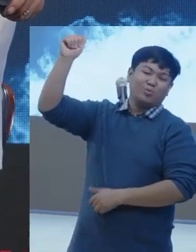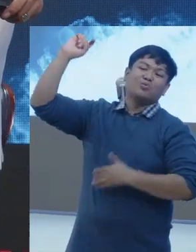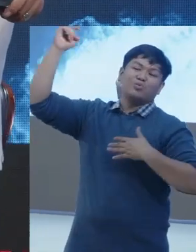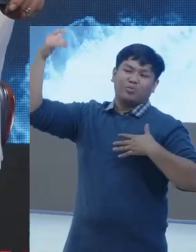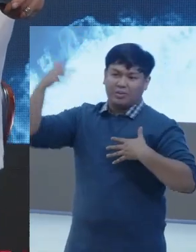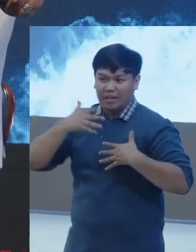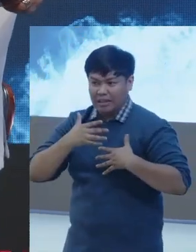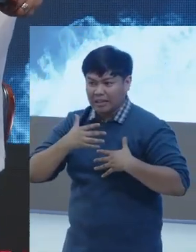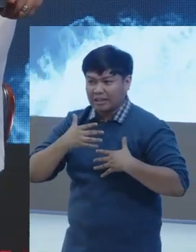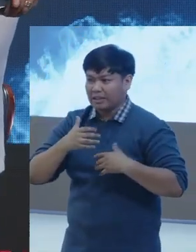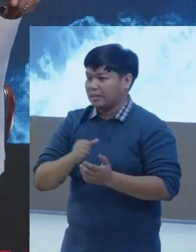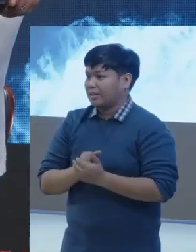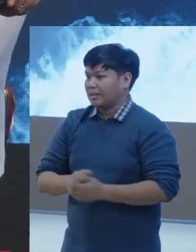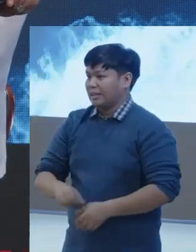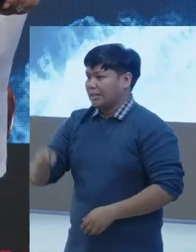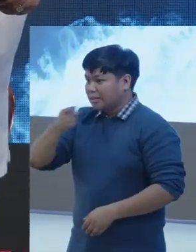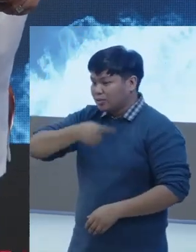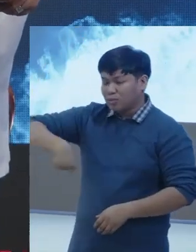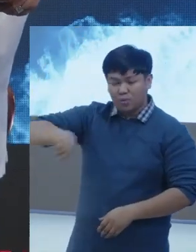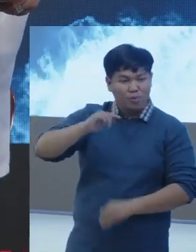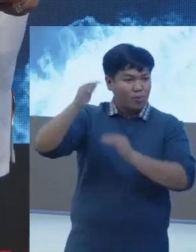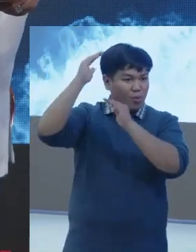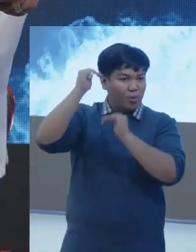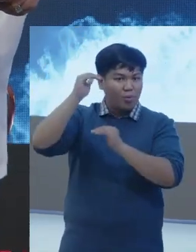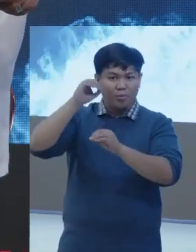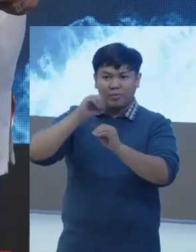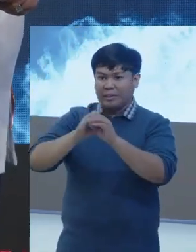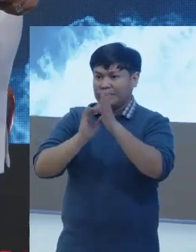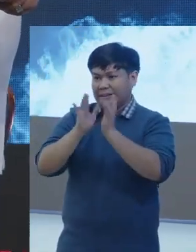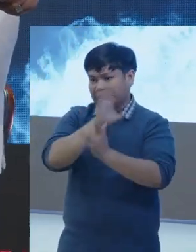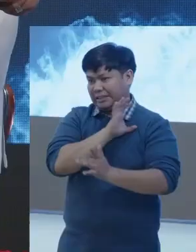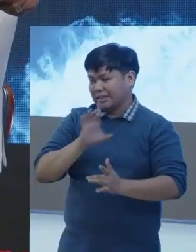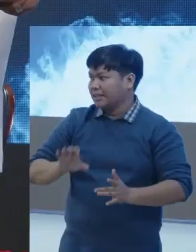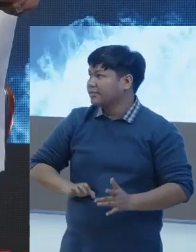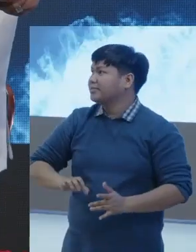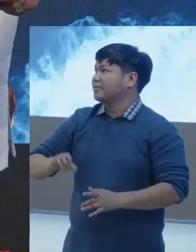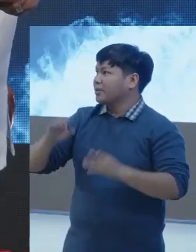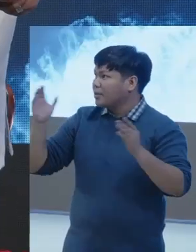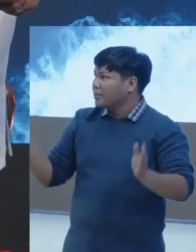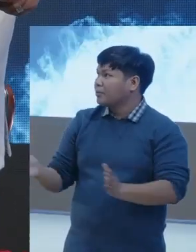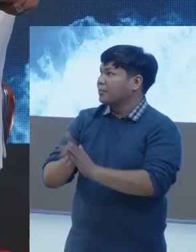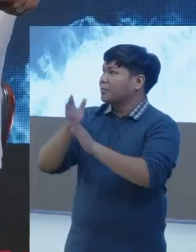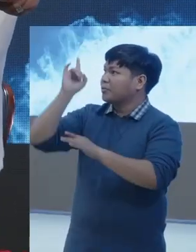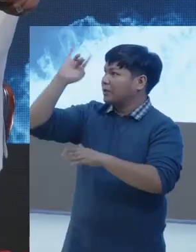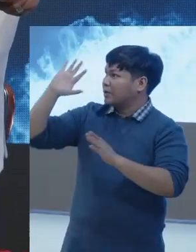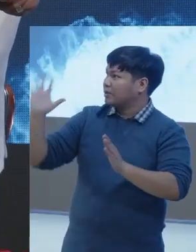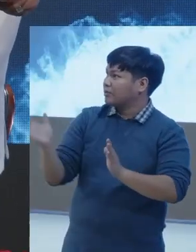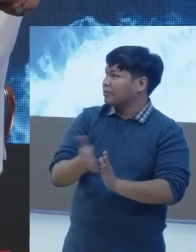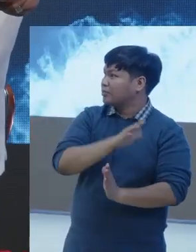so that we were the first to hope in Christ might be to the praise of His glory.